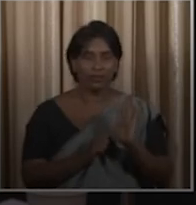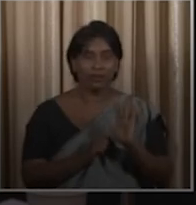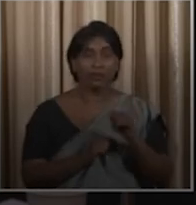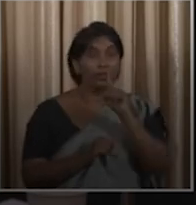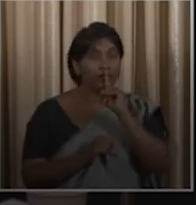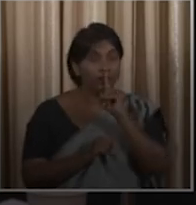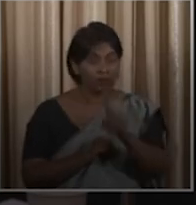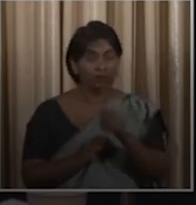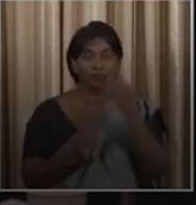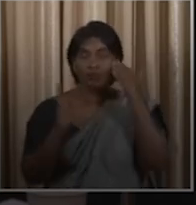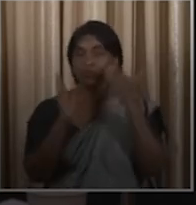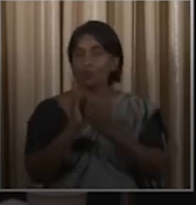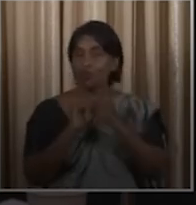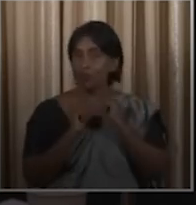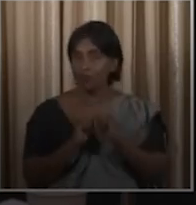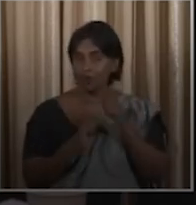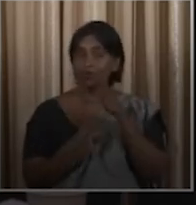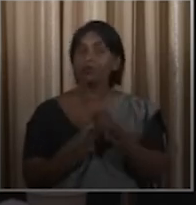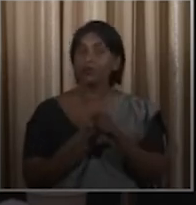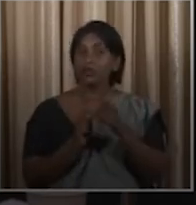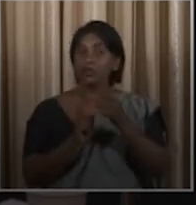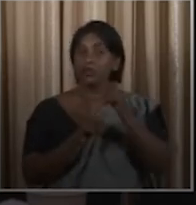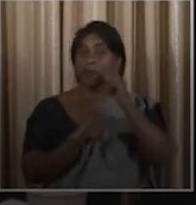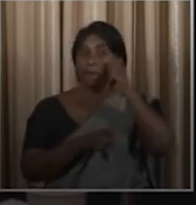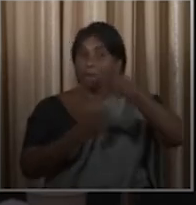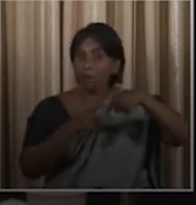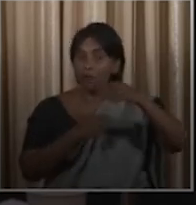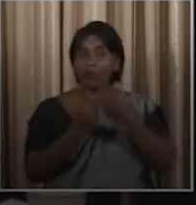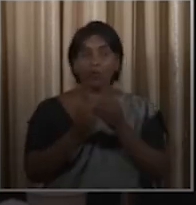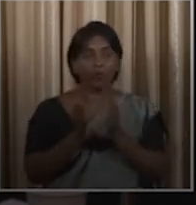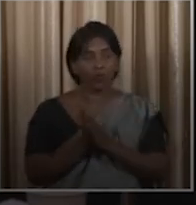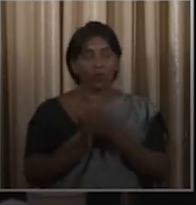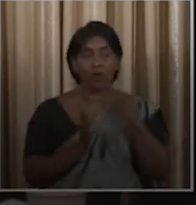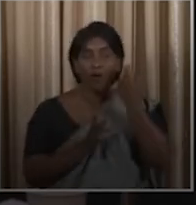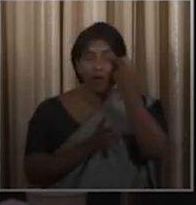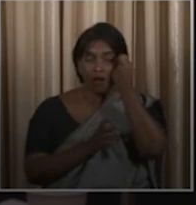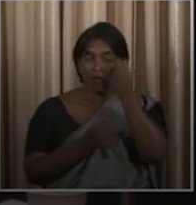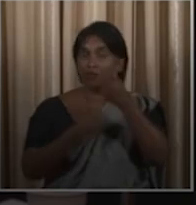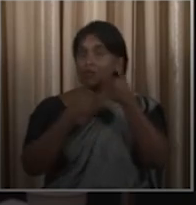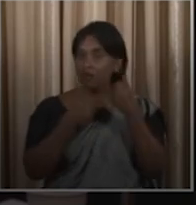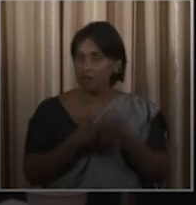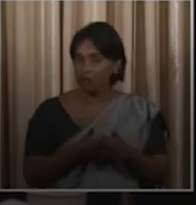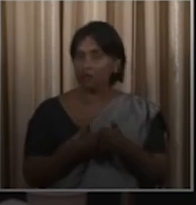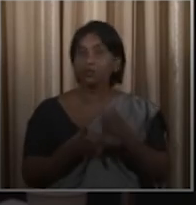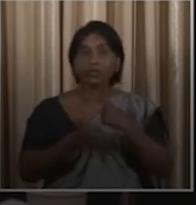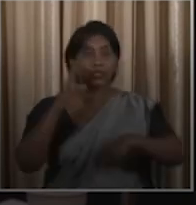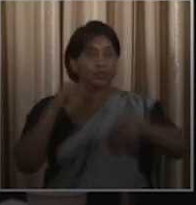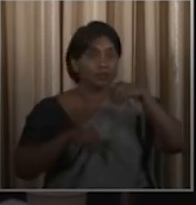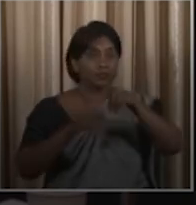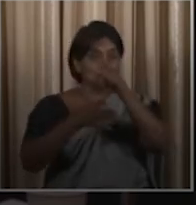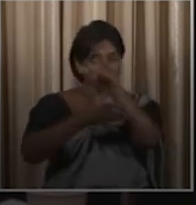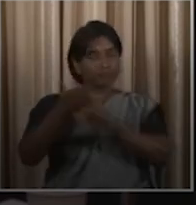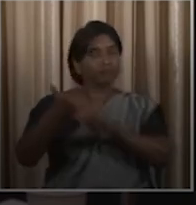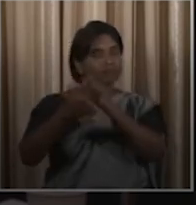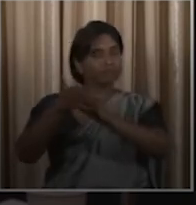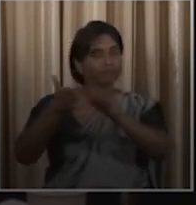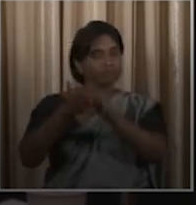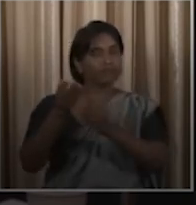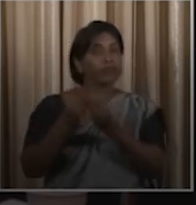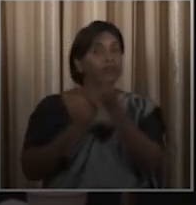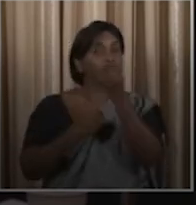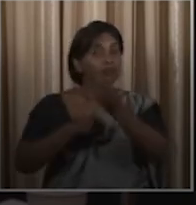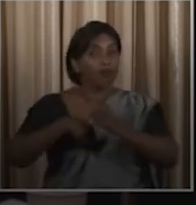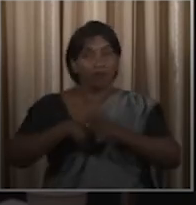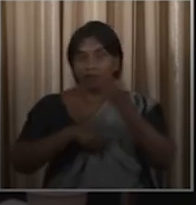mukod. Janata wata tamangge itu bina matiya saadaan lese. Chanda patrika wak katrya galap prakashir patkaran di dalam ini netam. Eti biaya